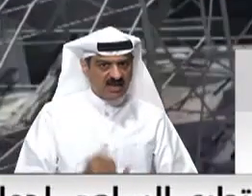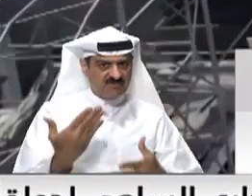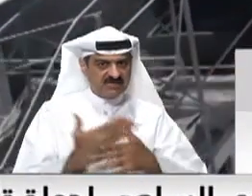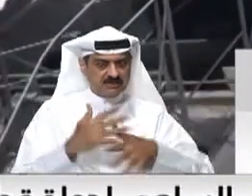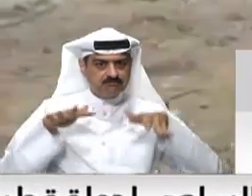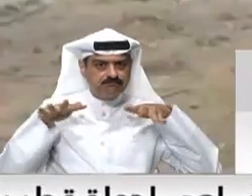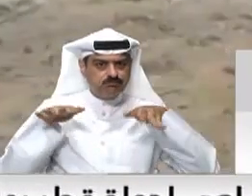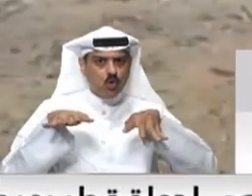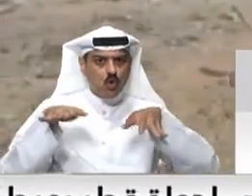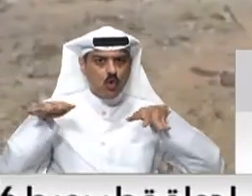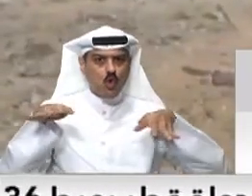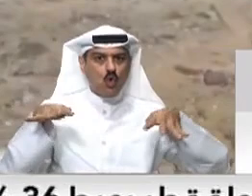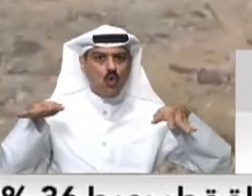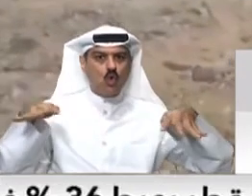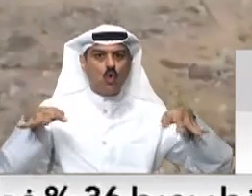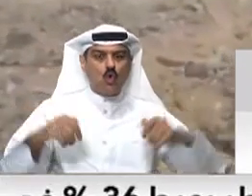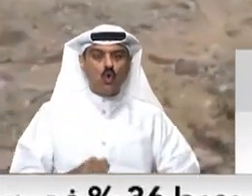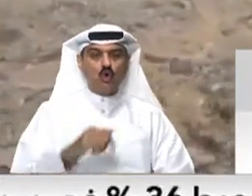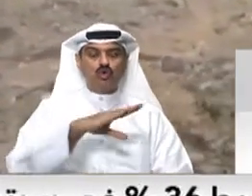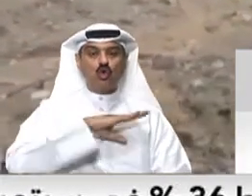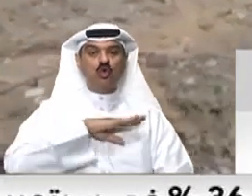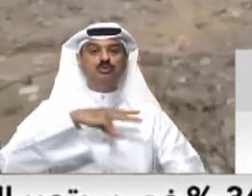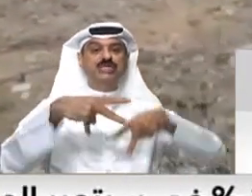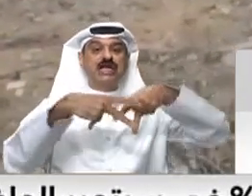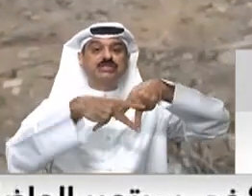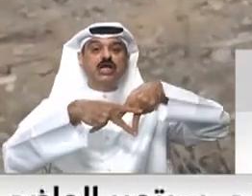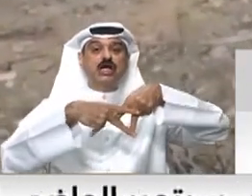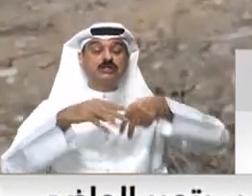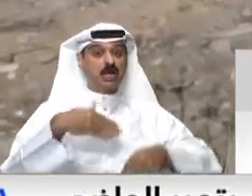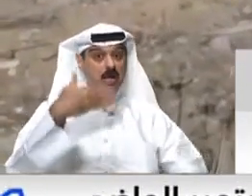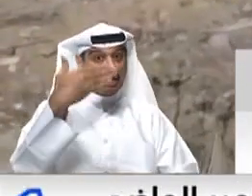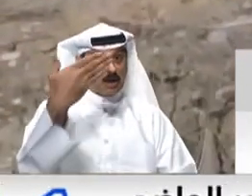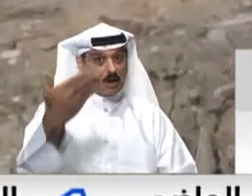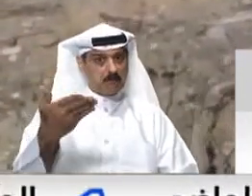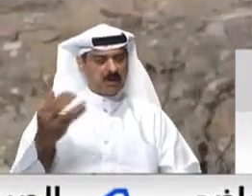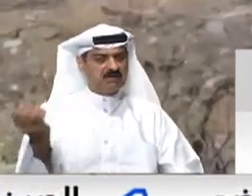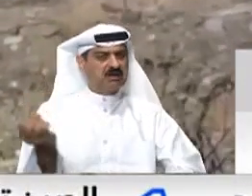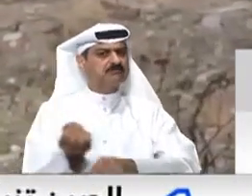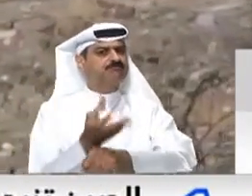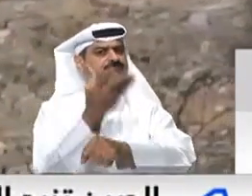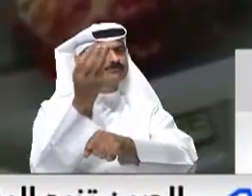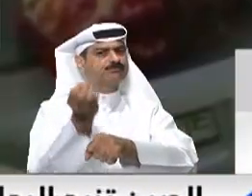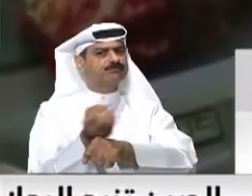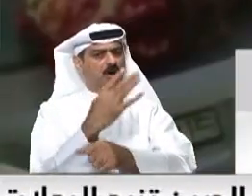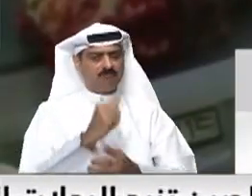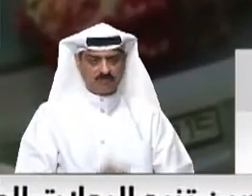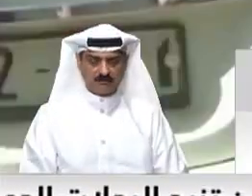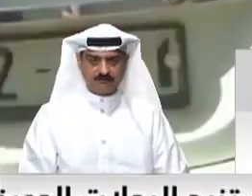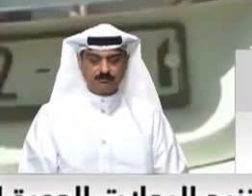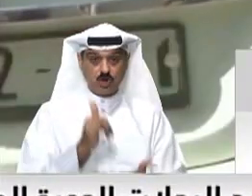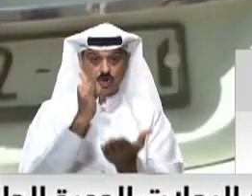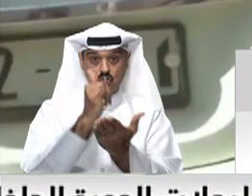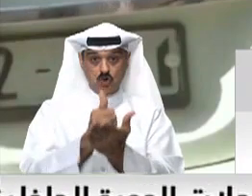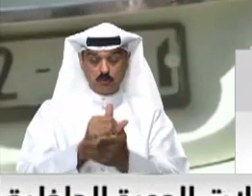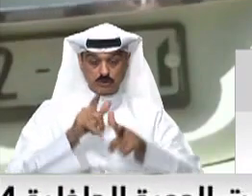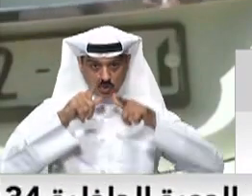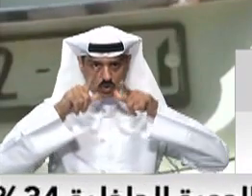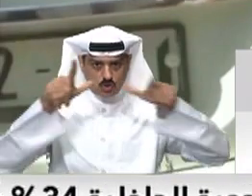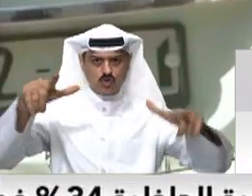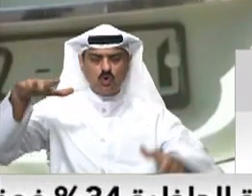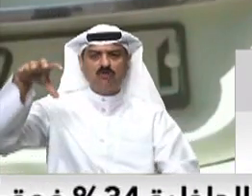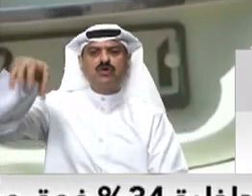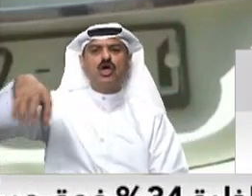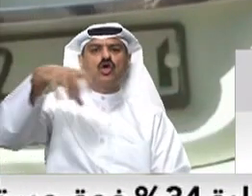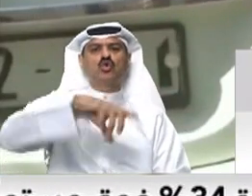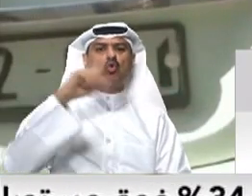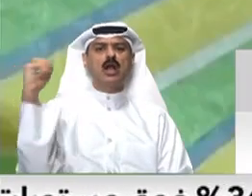واسعة النطاق التي يشنها جيش الاحتلال الإسرائيلي في قطاع غزة. ودعا المفوض السامي جميع الدول ذات النفوذ